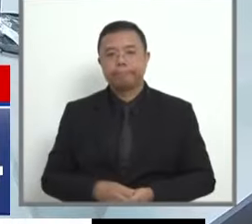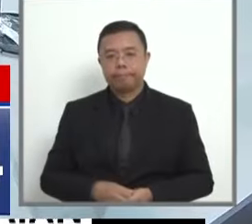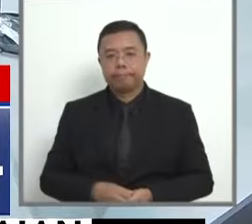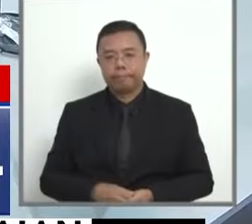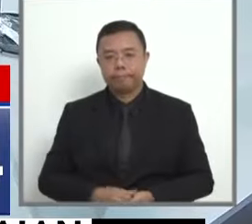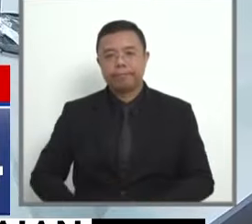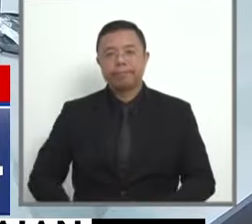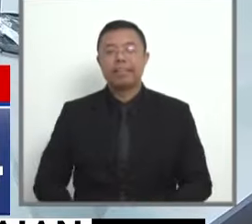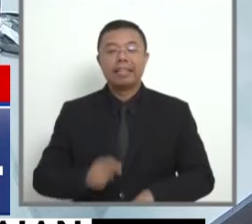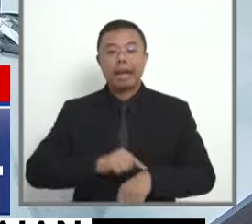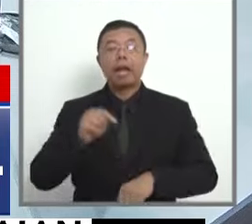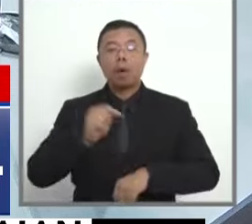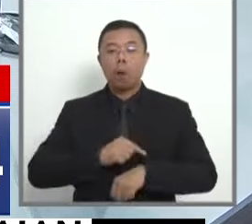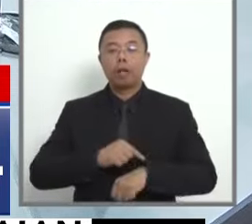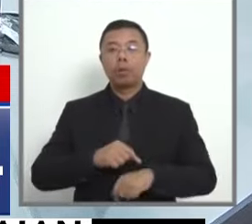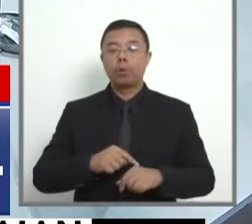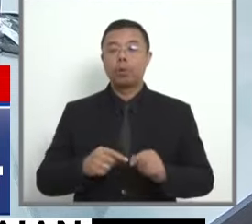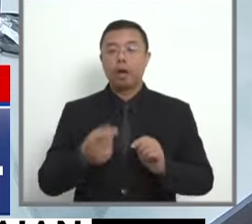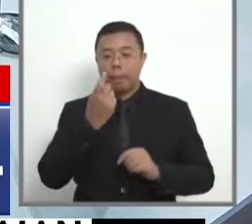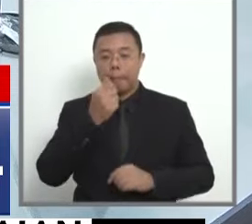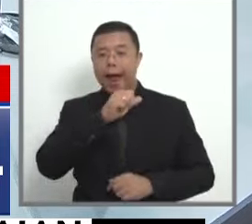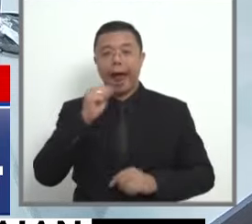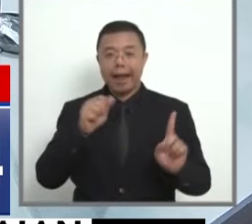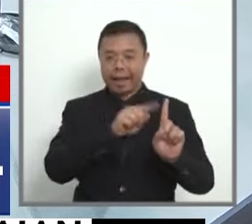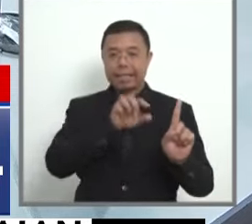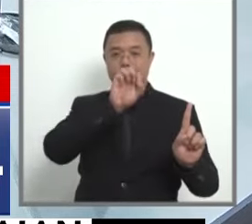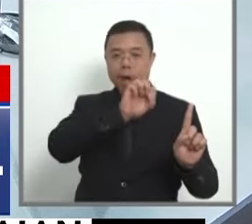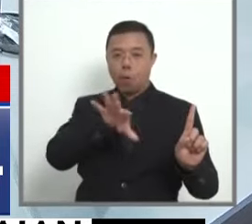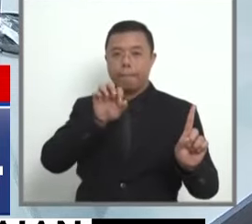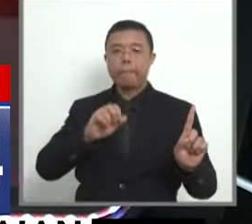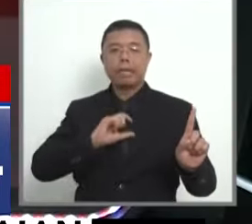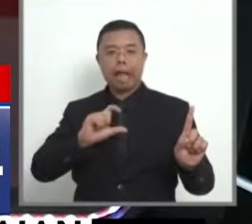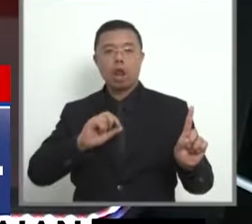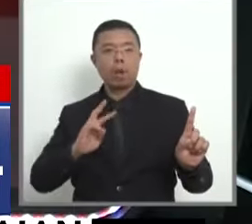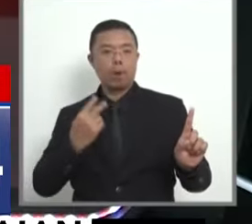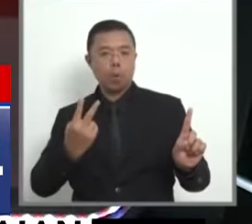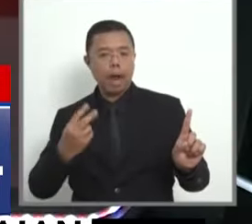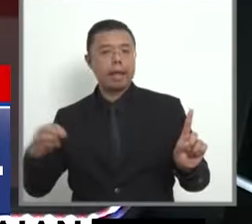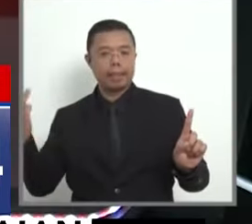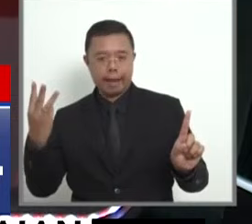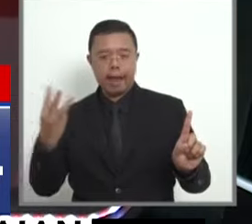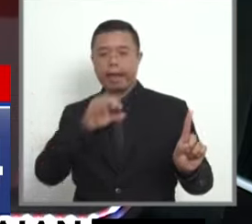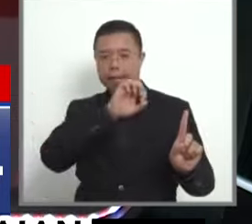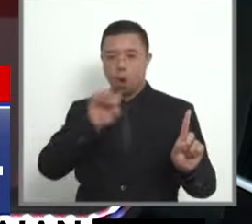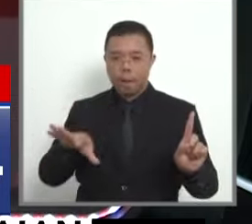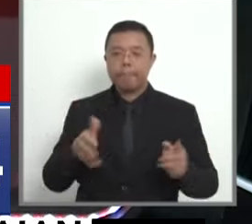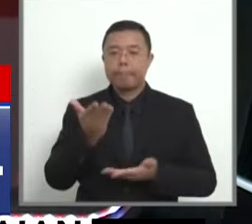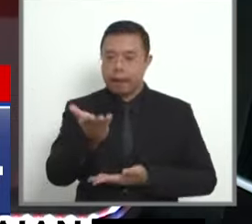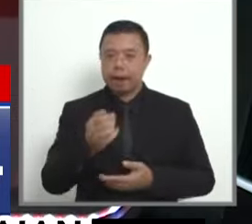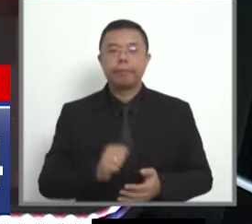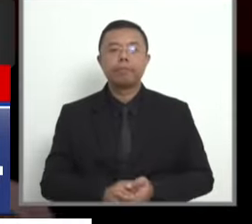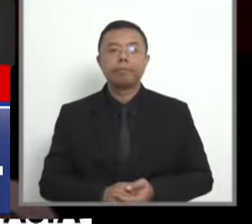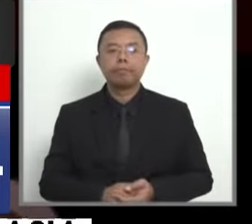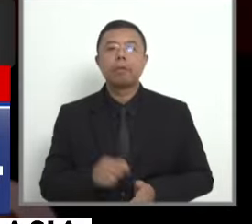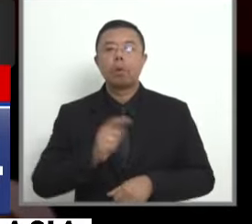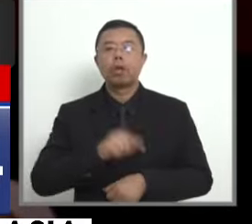saatnya calon Presiden nomor urut S Bapak anisasias Wedan untuk merespon tanggapan calon Presiden nomor urut du dan juga nomor urut 3 silakan Bapak Anis